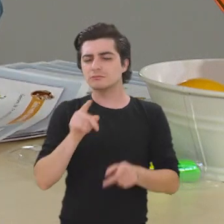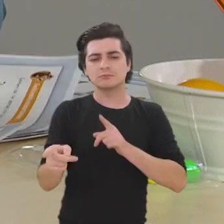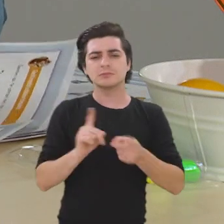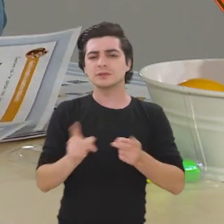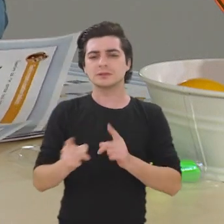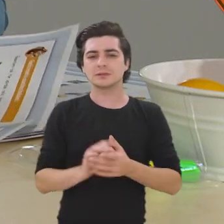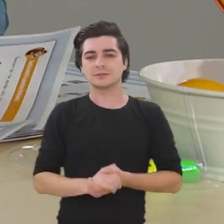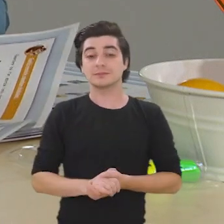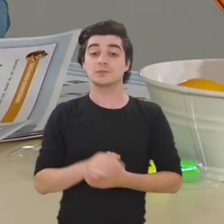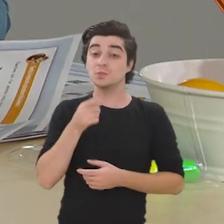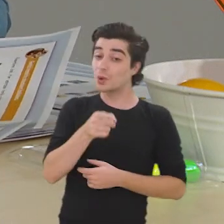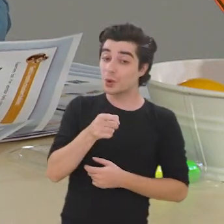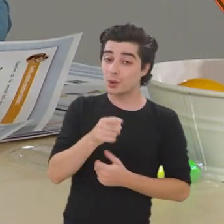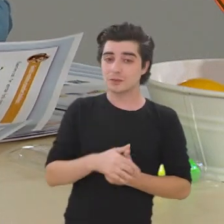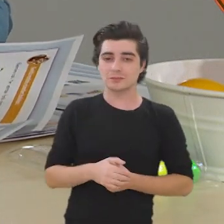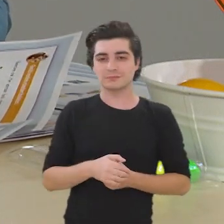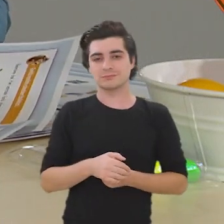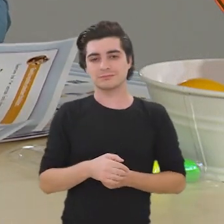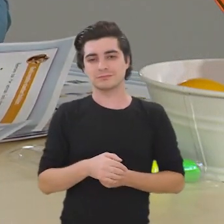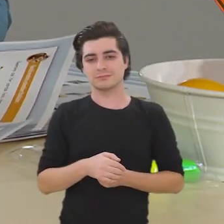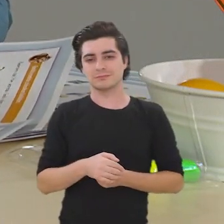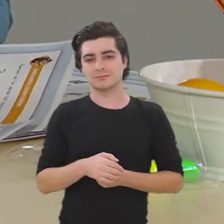yapalım? Bunu mu istersin? Bunu mu?